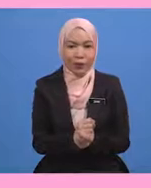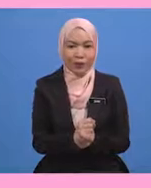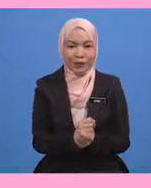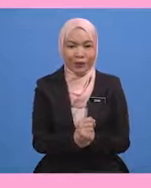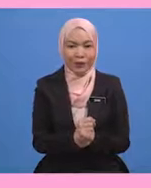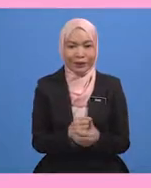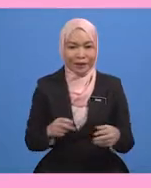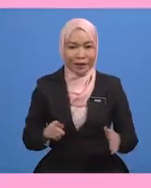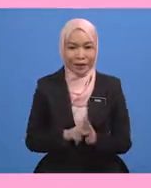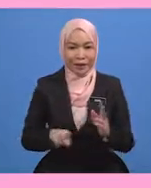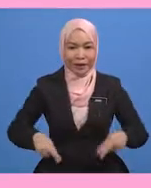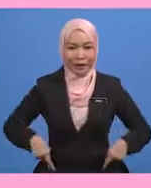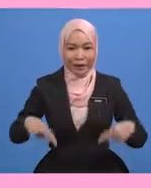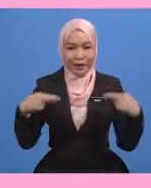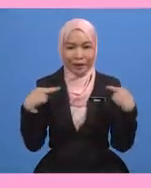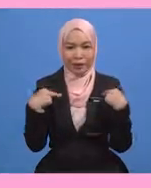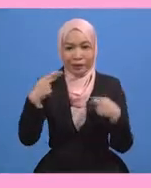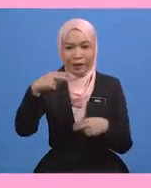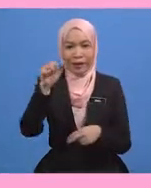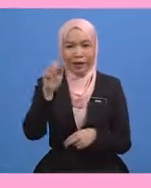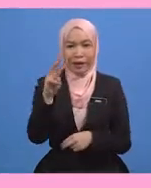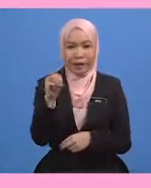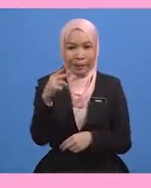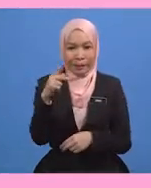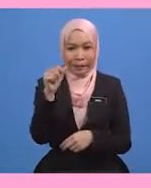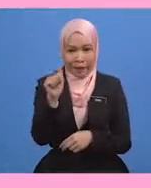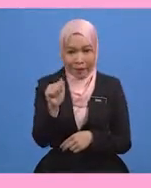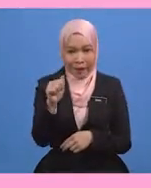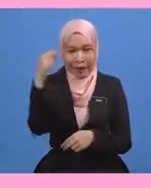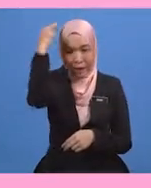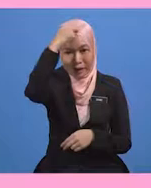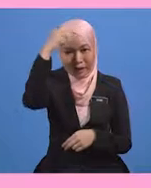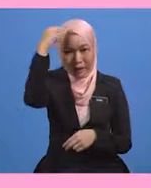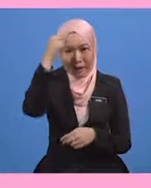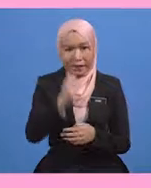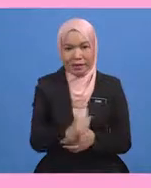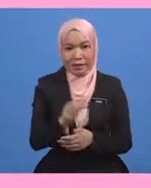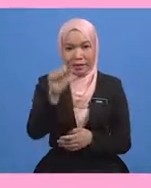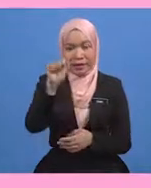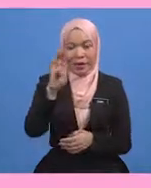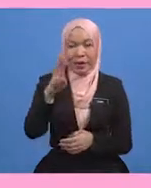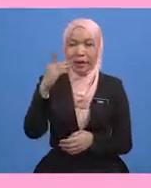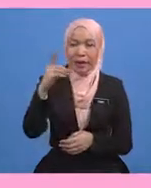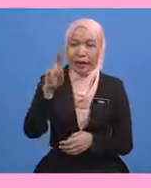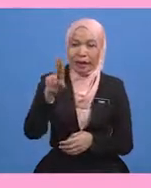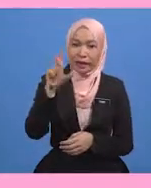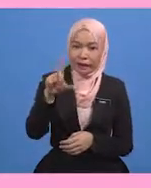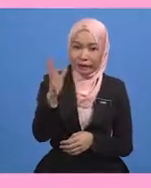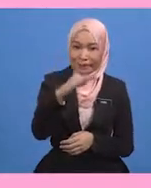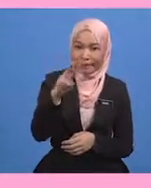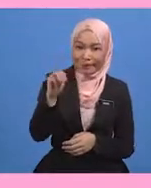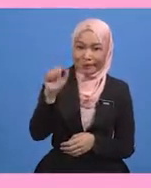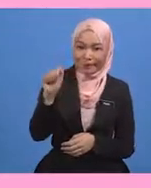Hamka. Nama sebenarnya ialah Haji Abdul Malik bin Syekh Abdul Karim bin